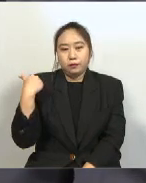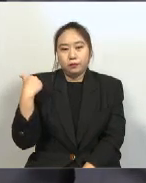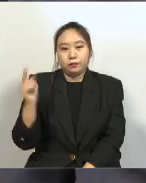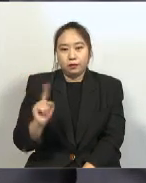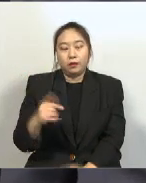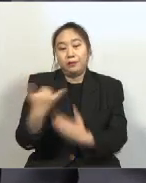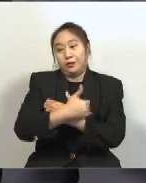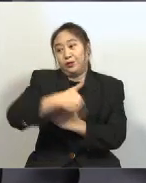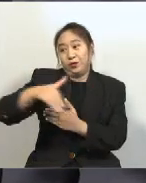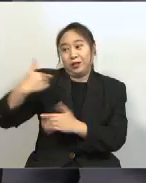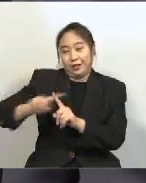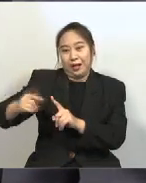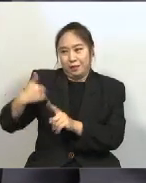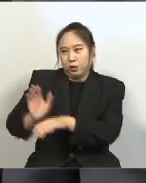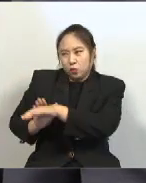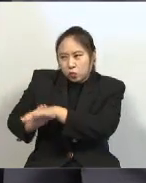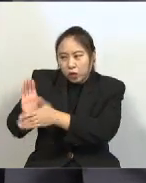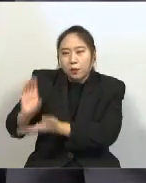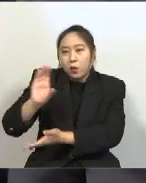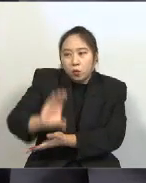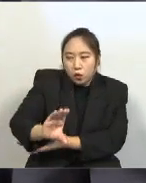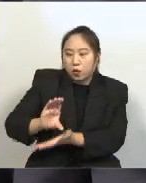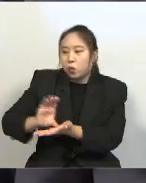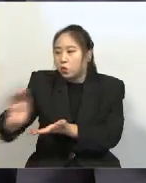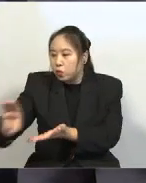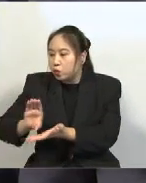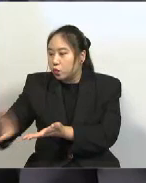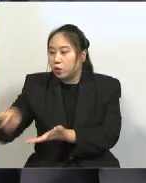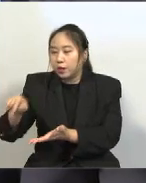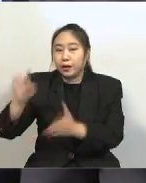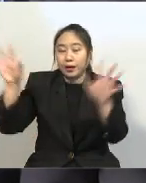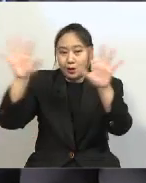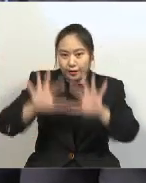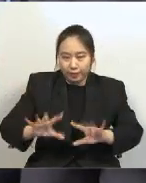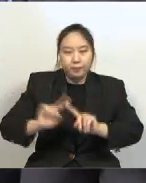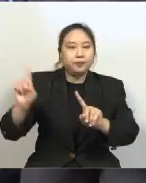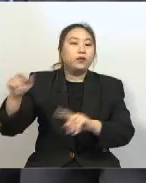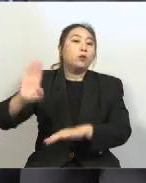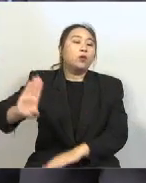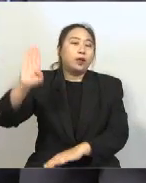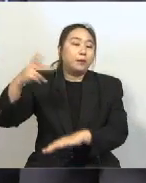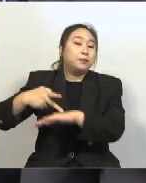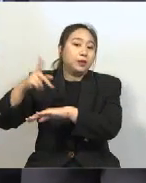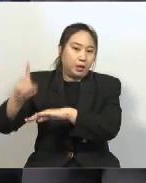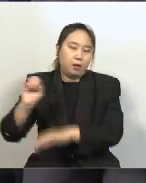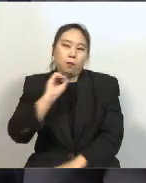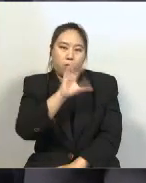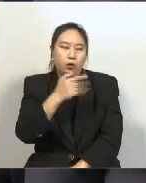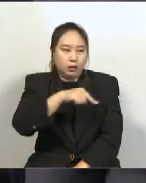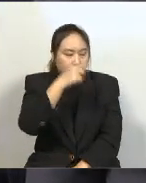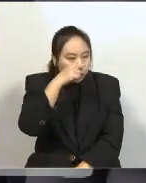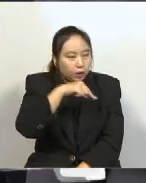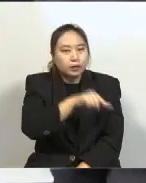ประเทศอื่นๆมาชักชวนให้ไปลงทุนในอาเซียนแต่ทางประธานบริษัทบอกว่าทางประเทศไทยนั้น